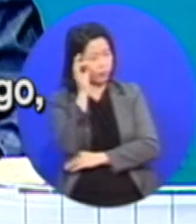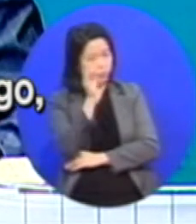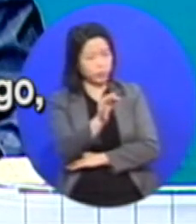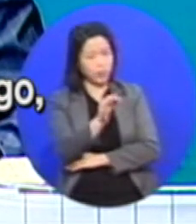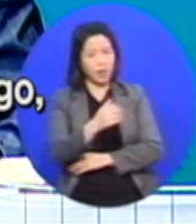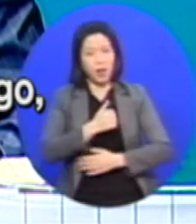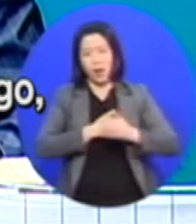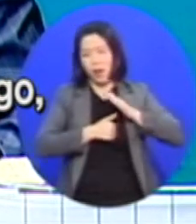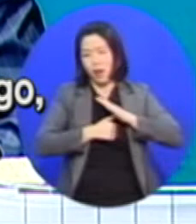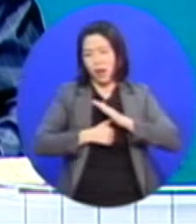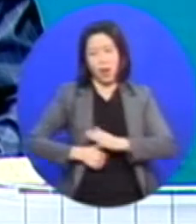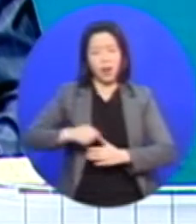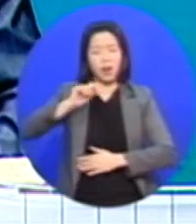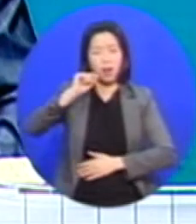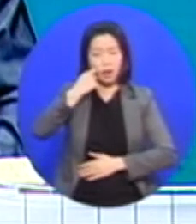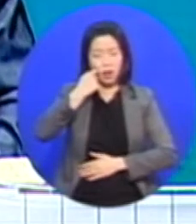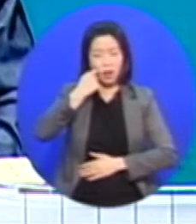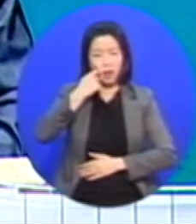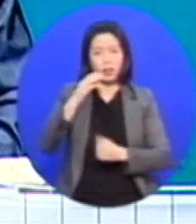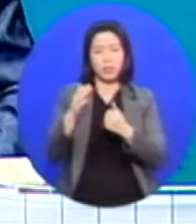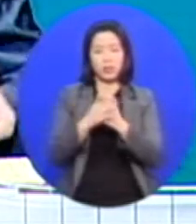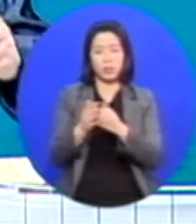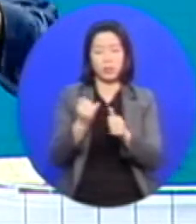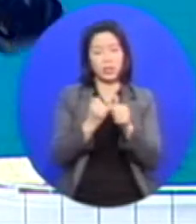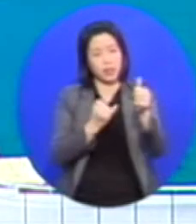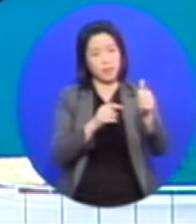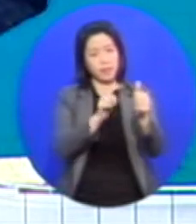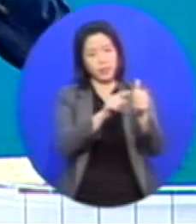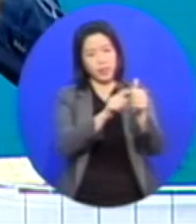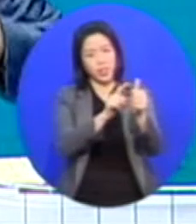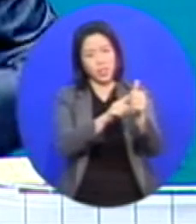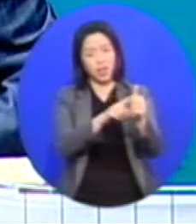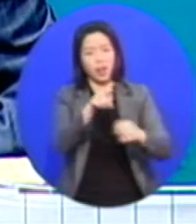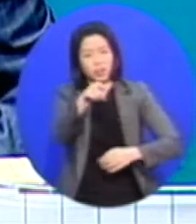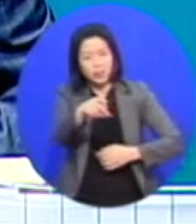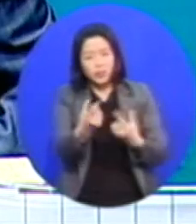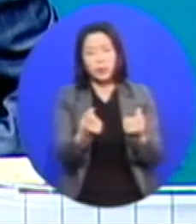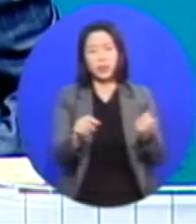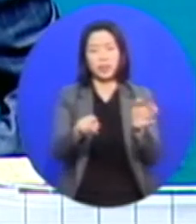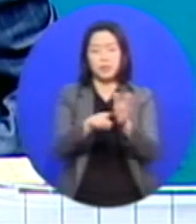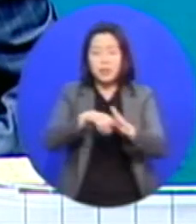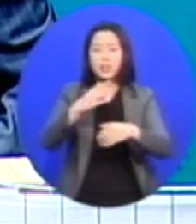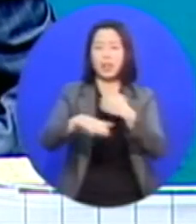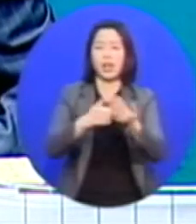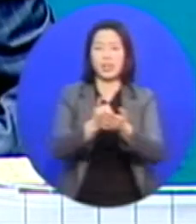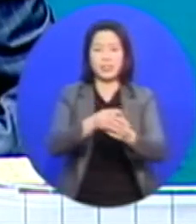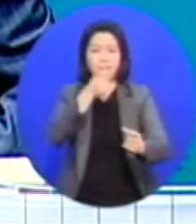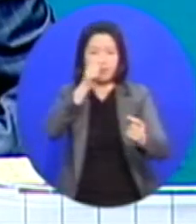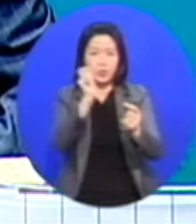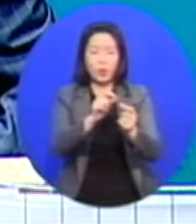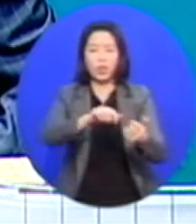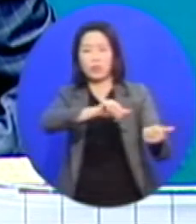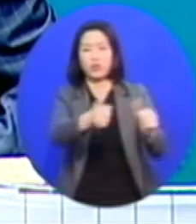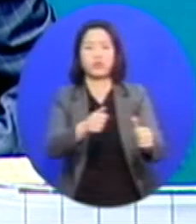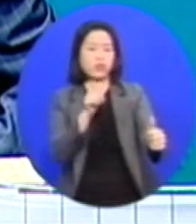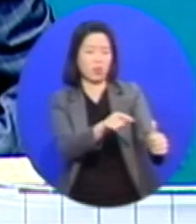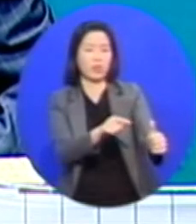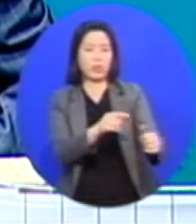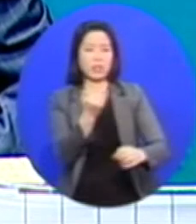없었어요 그리고 남편에게 당신이 그렇게 믿는다 는 하나님 욕하고 죽으라 자라